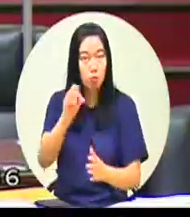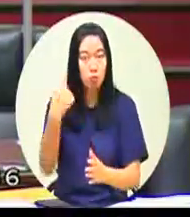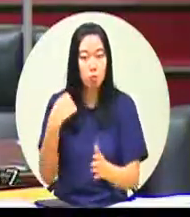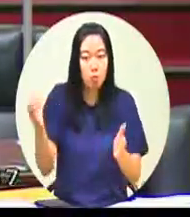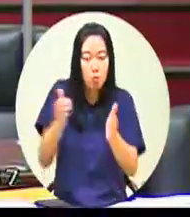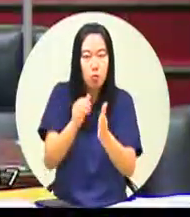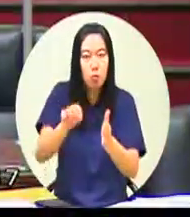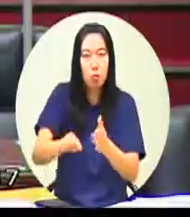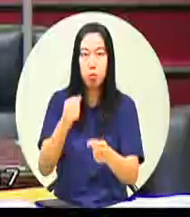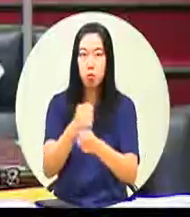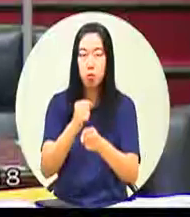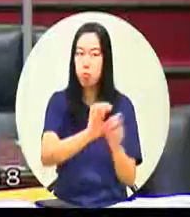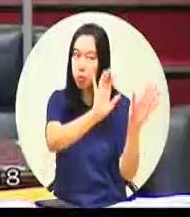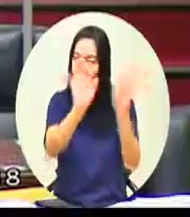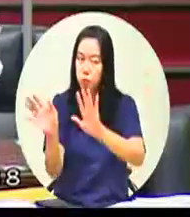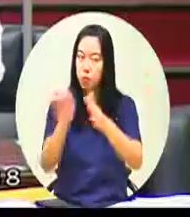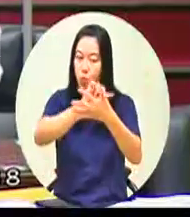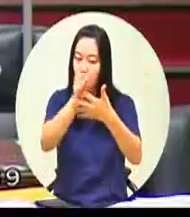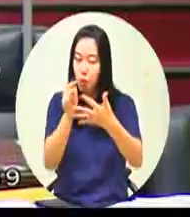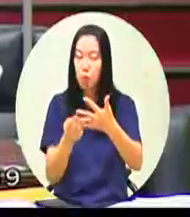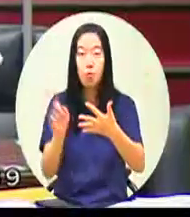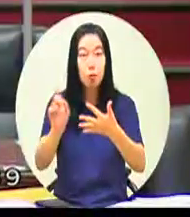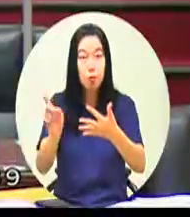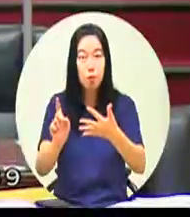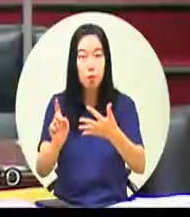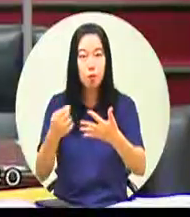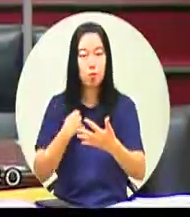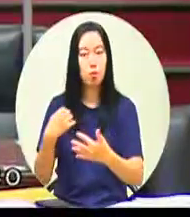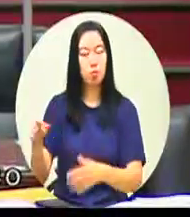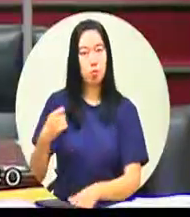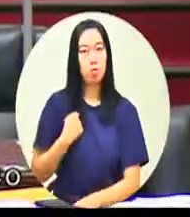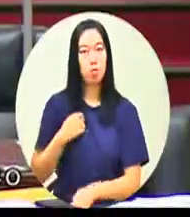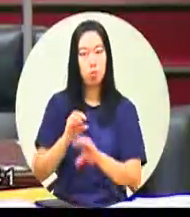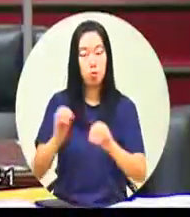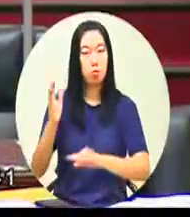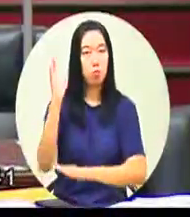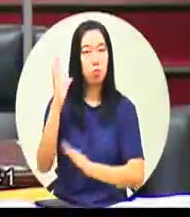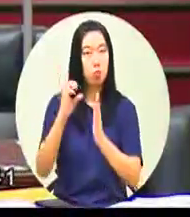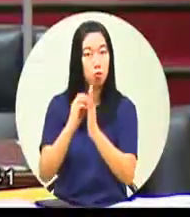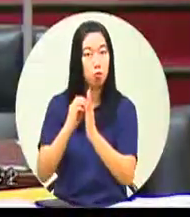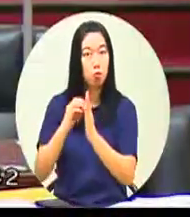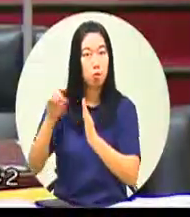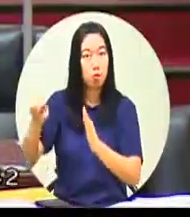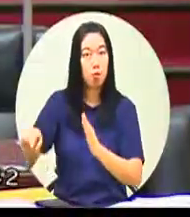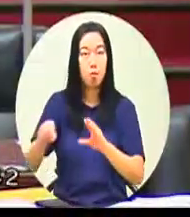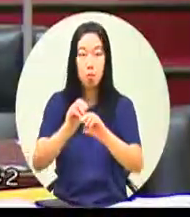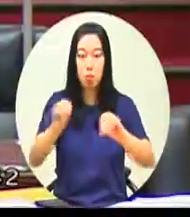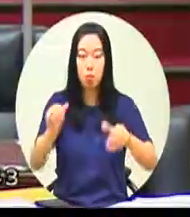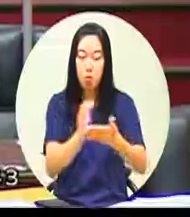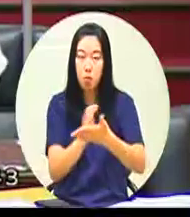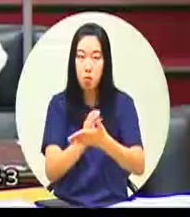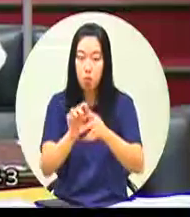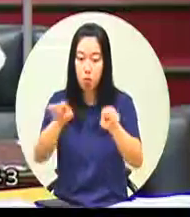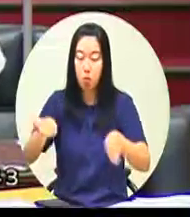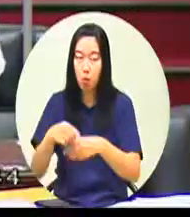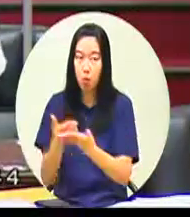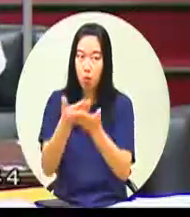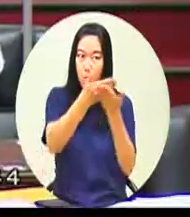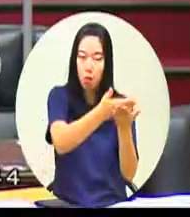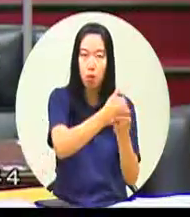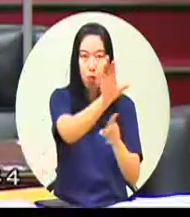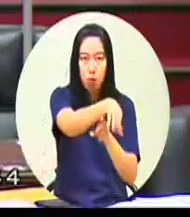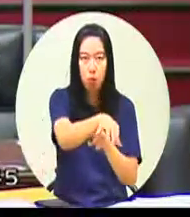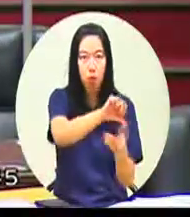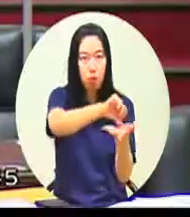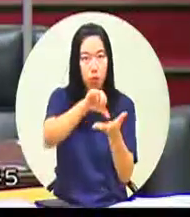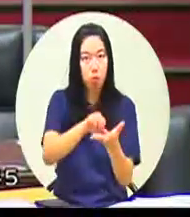为止进度如何。据我所知，我们地政局已经把图册已经交给农业局，农业局现在进度